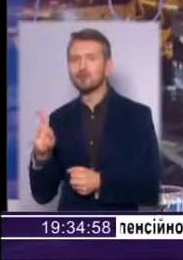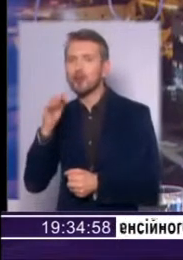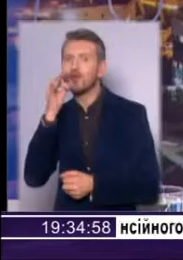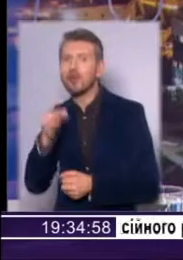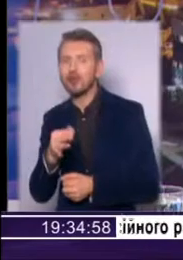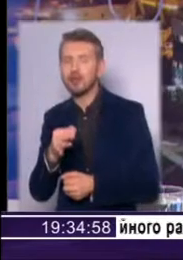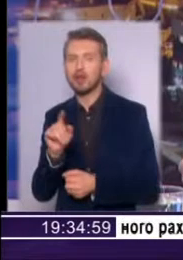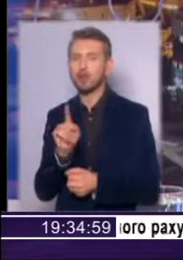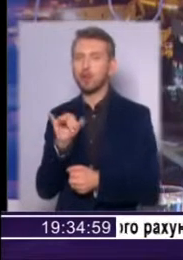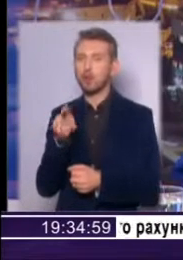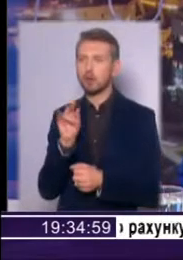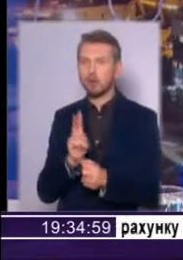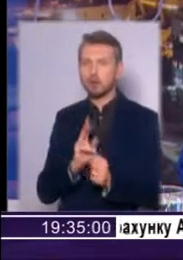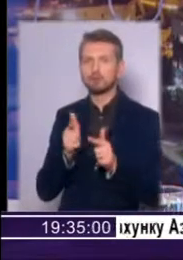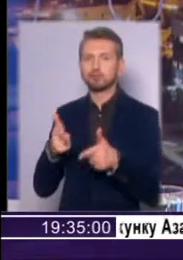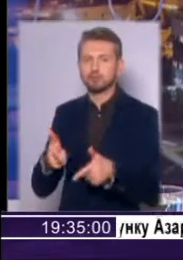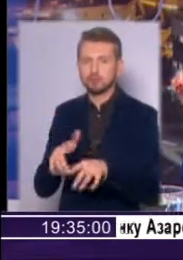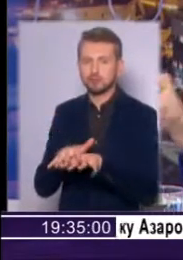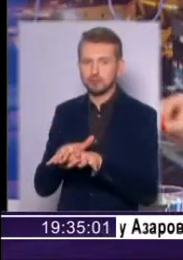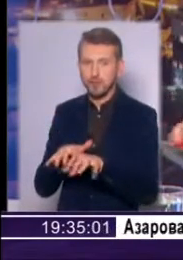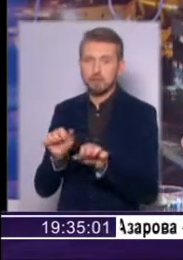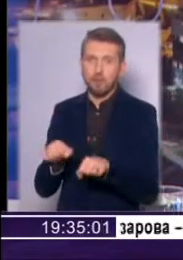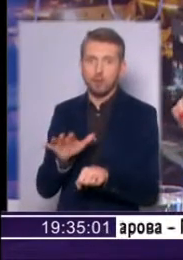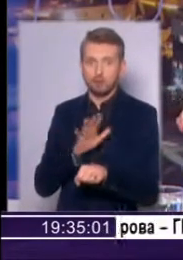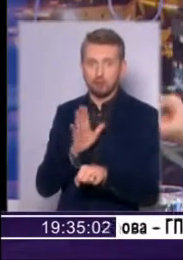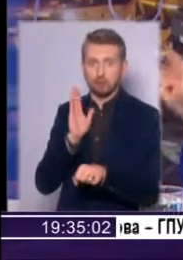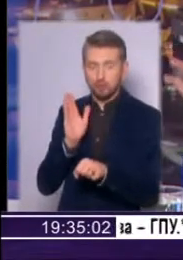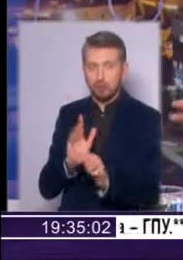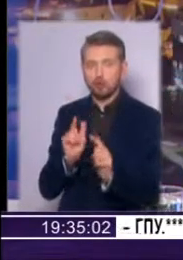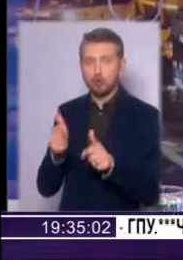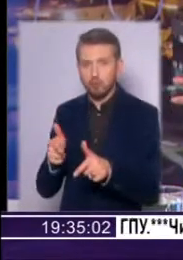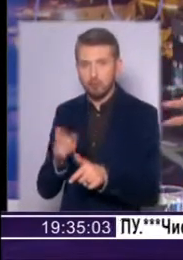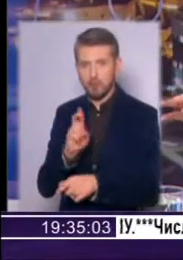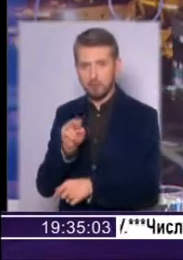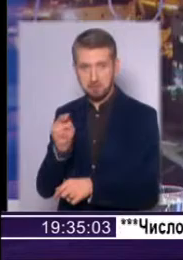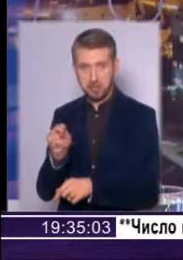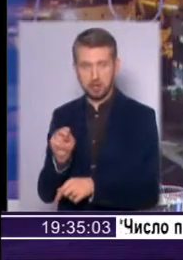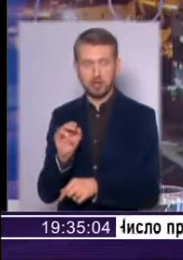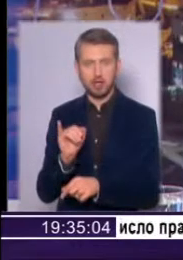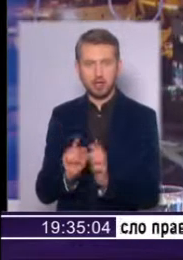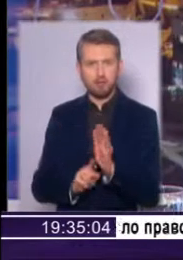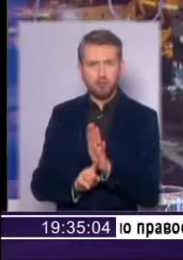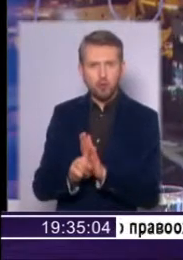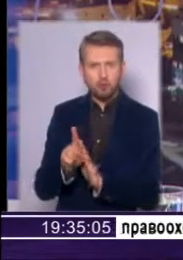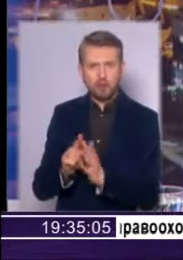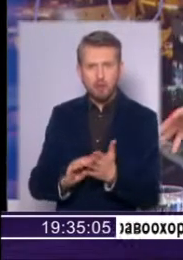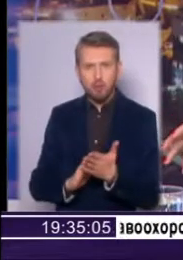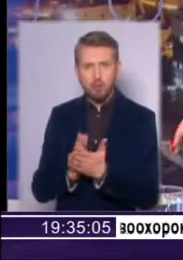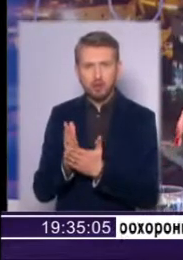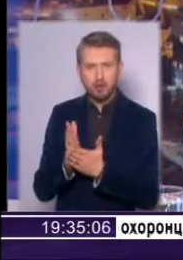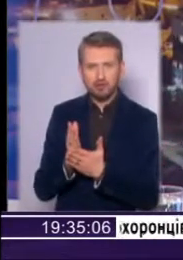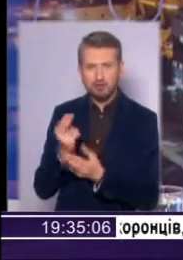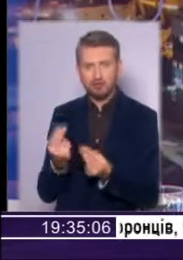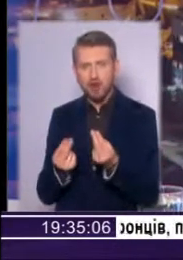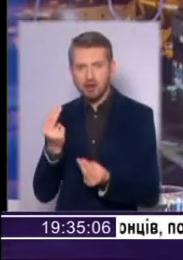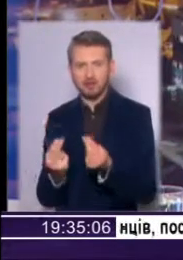Рудик вступив до лав, ну, і цілком умовірно, що вступить до лав БПП, і навіть почалися такі, знаєте, політично-експертні жарти, як